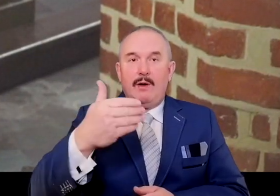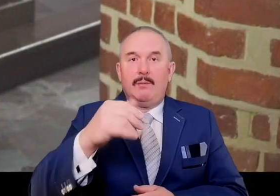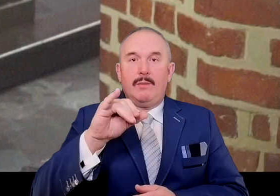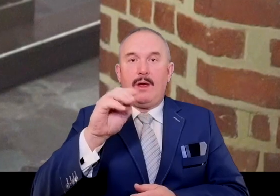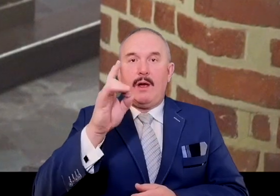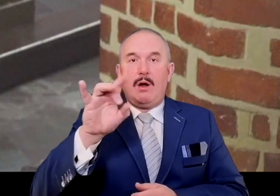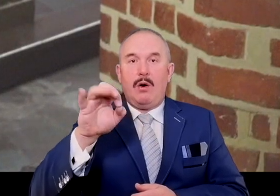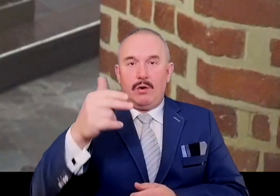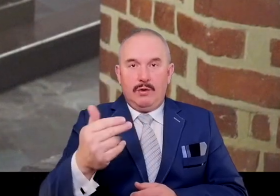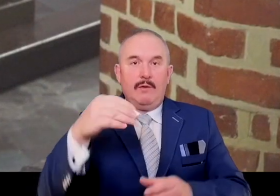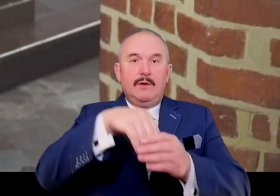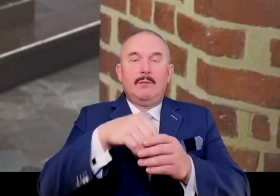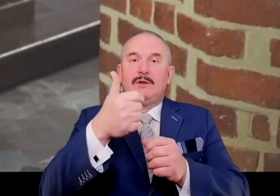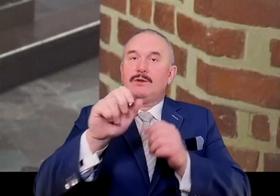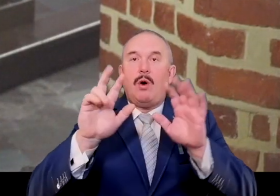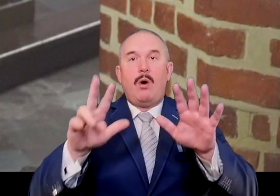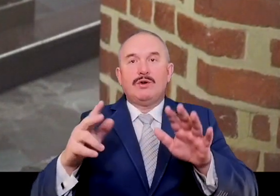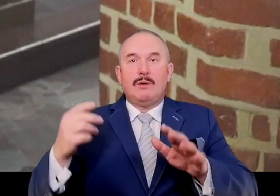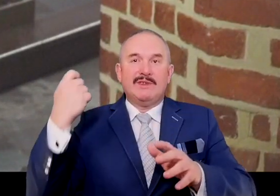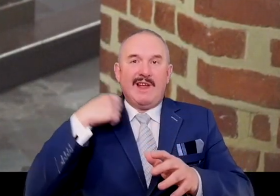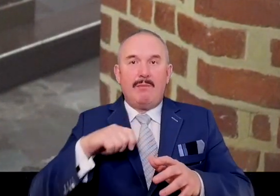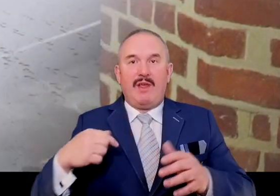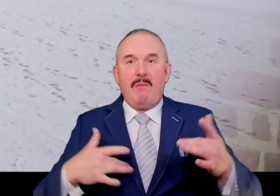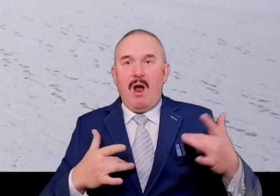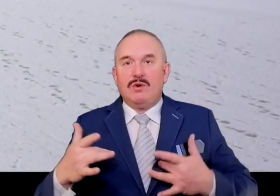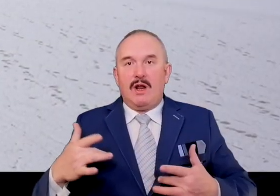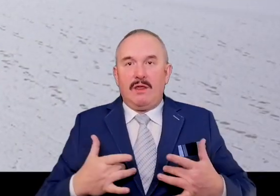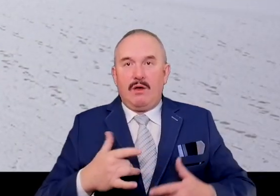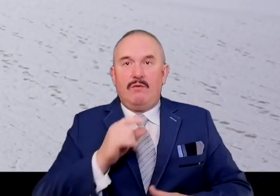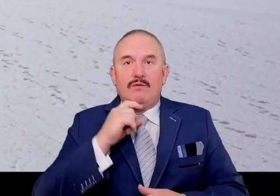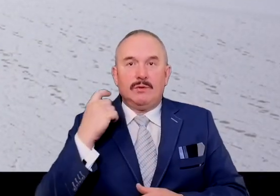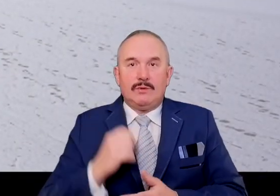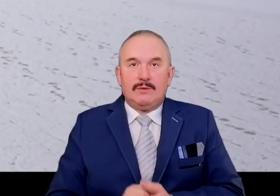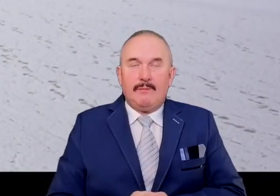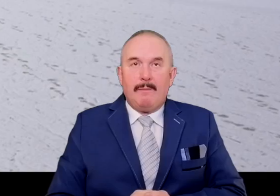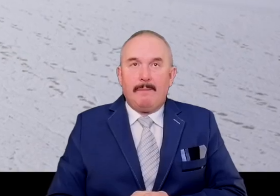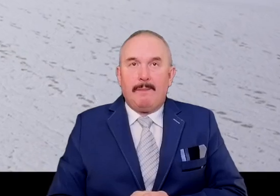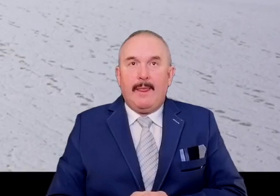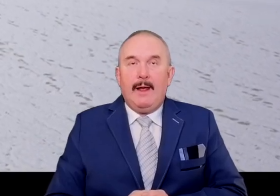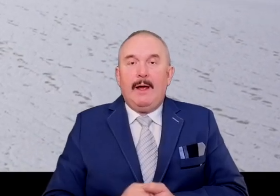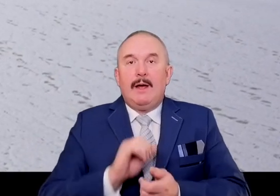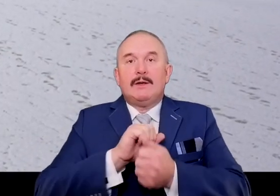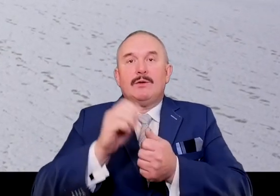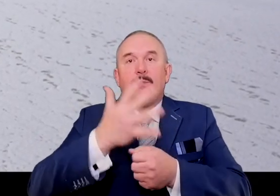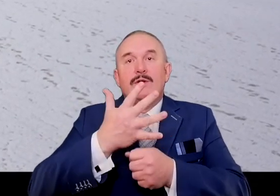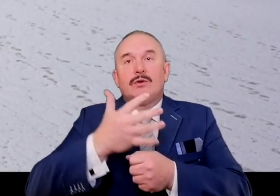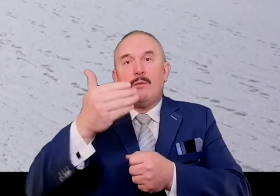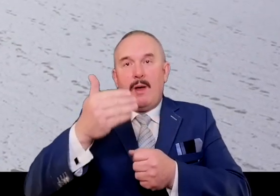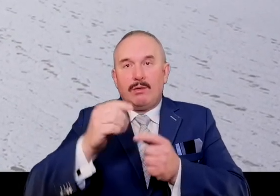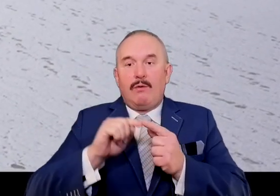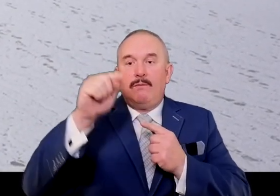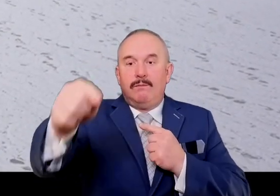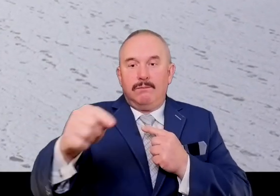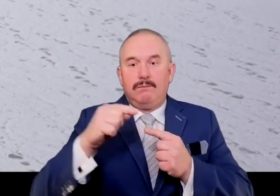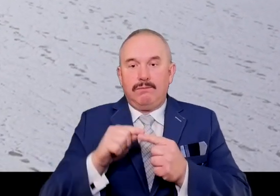Miegonia w grupie 108 męczenników. Znajdujemy się mniej więcej 50 metrów od miejsca zaślubin